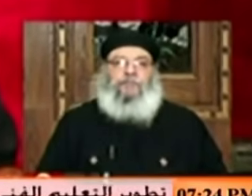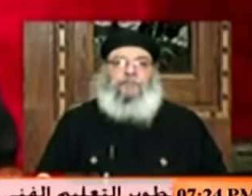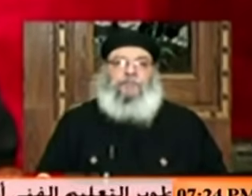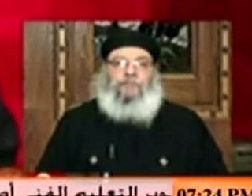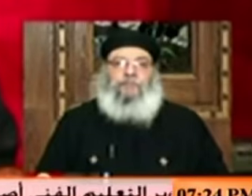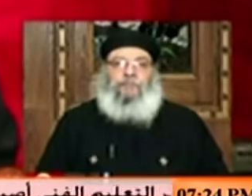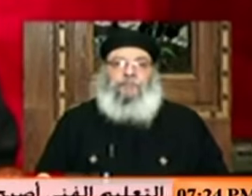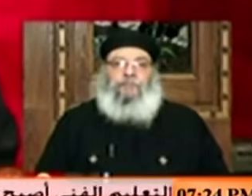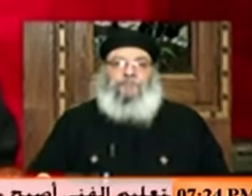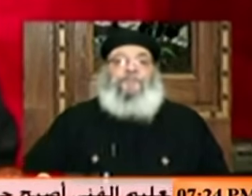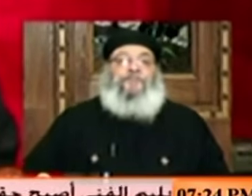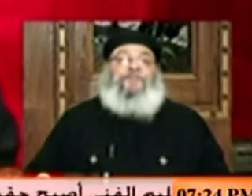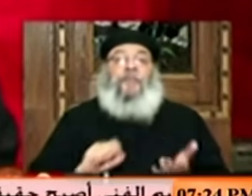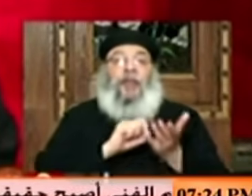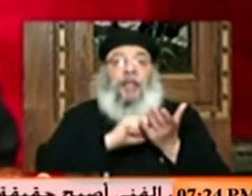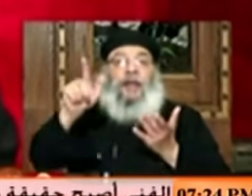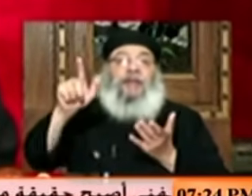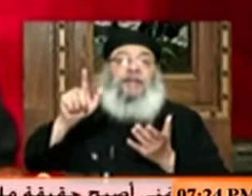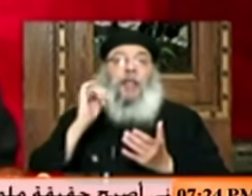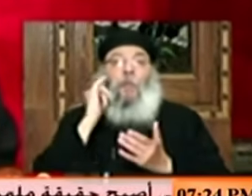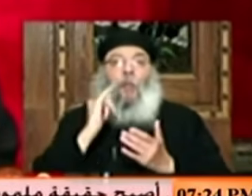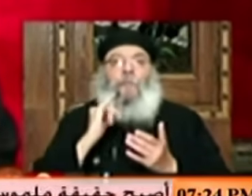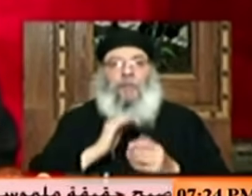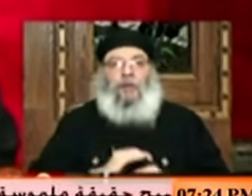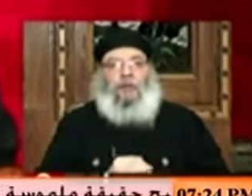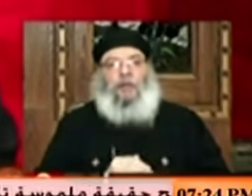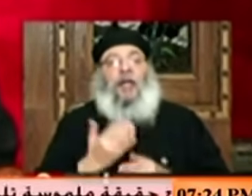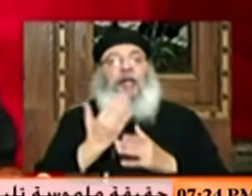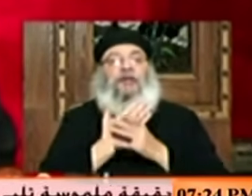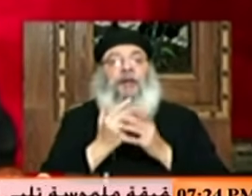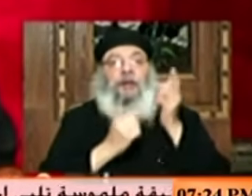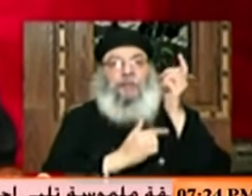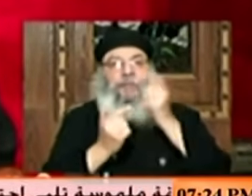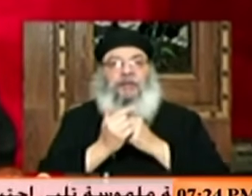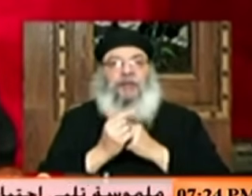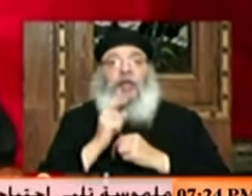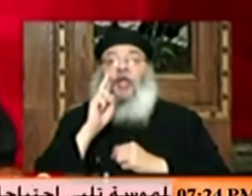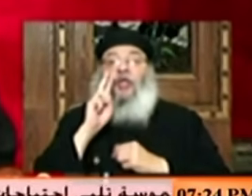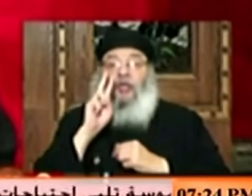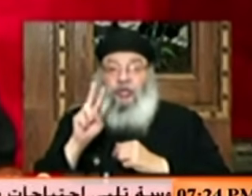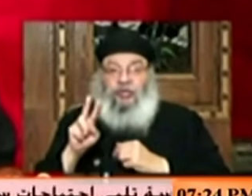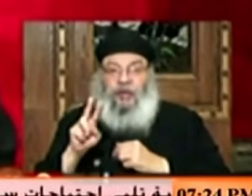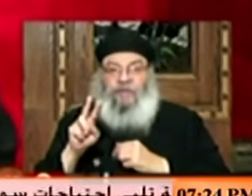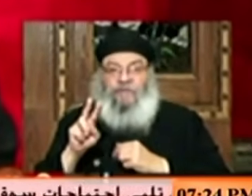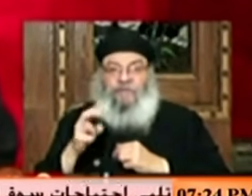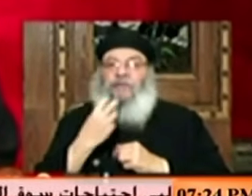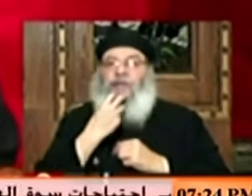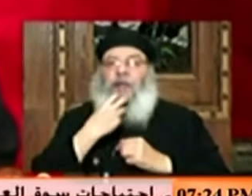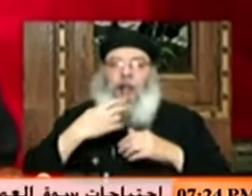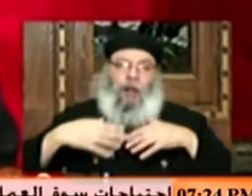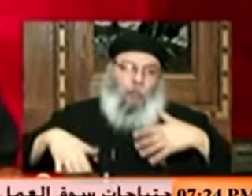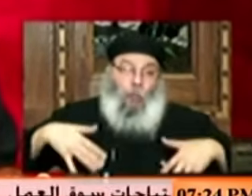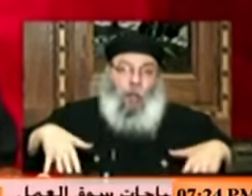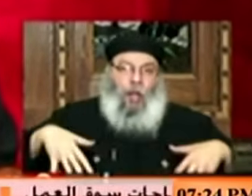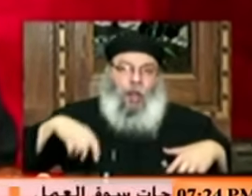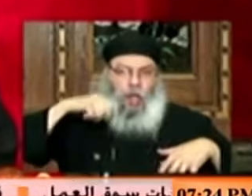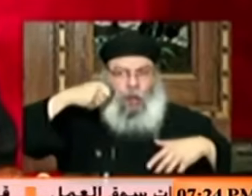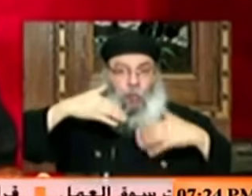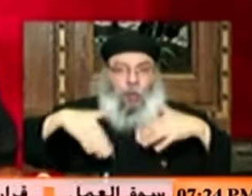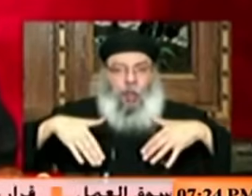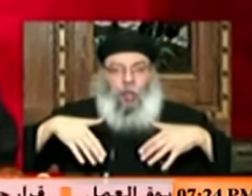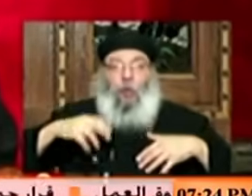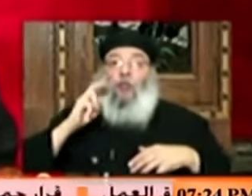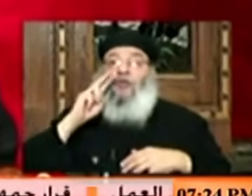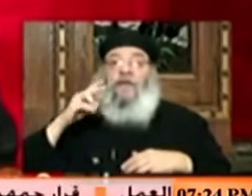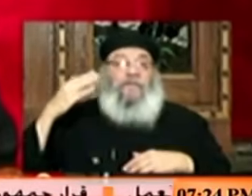راسه الرساله ده هيت رساله مهمه لان المسيح بص للرجل المخلع وبص للمراه